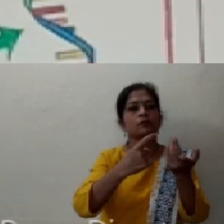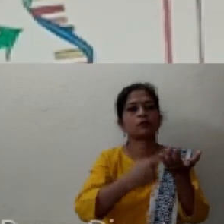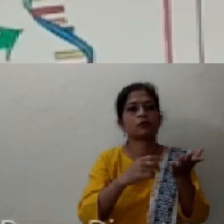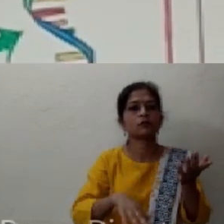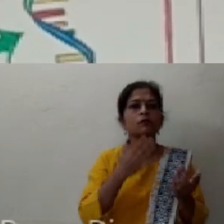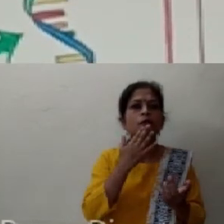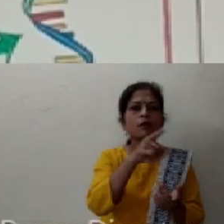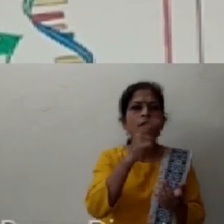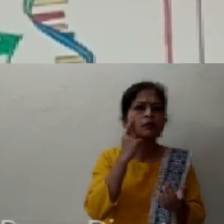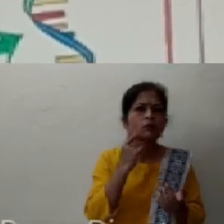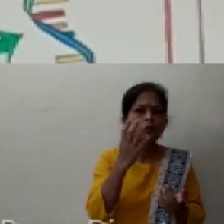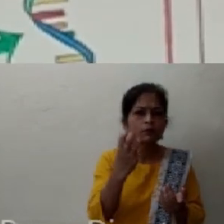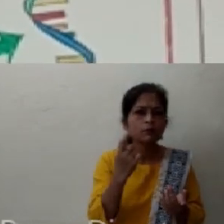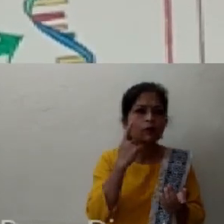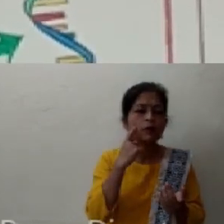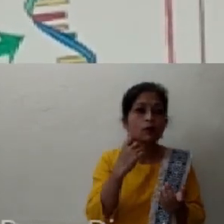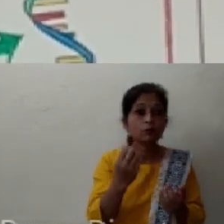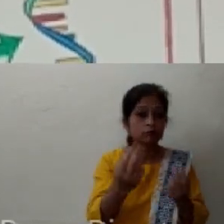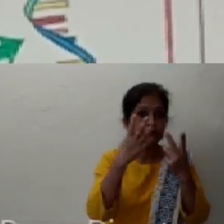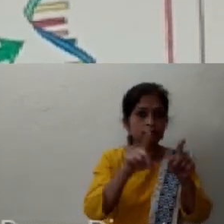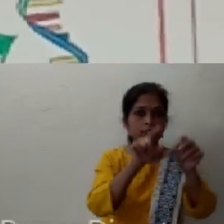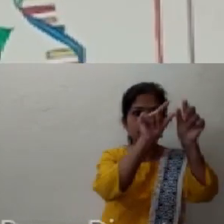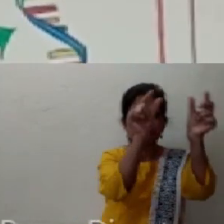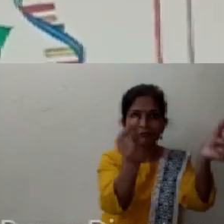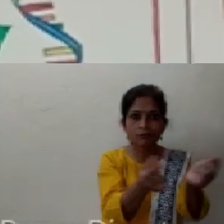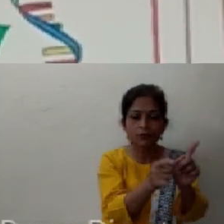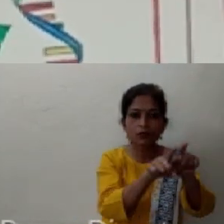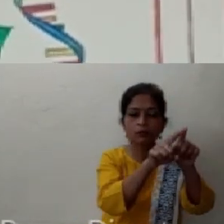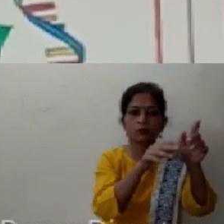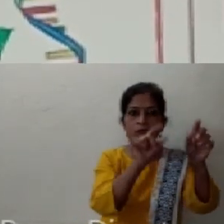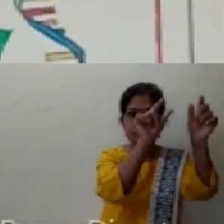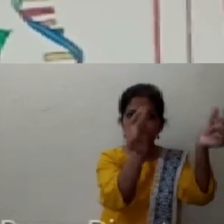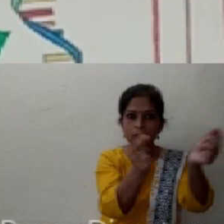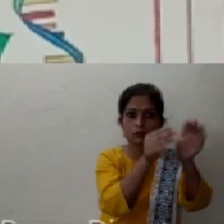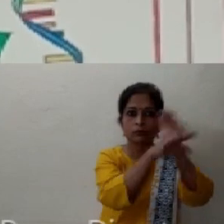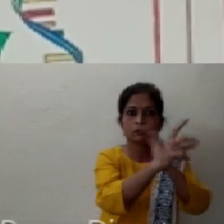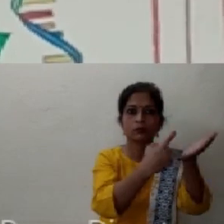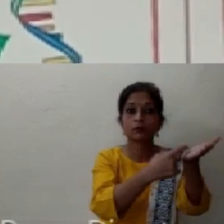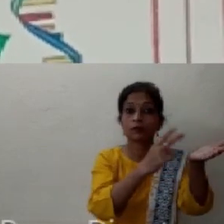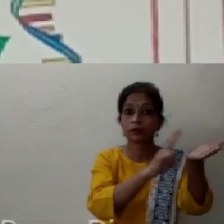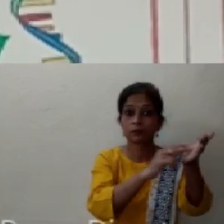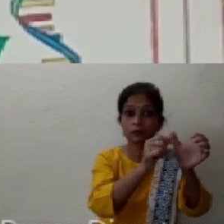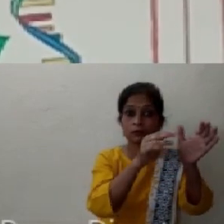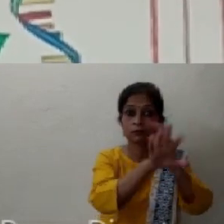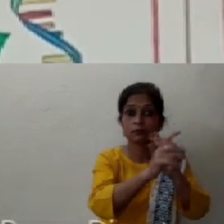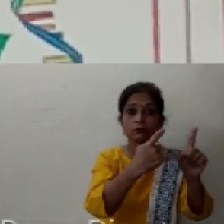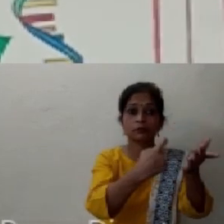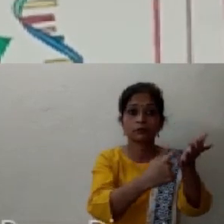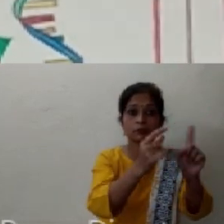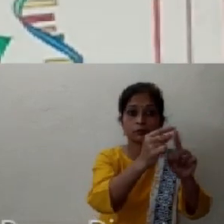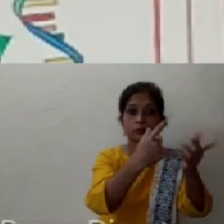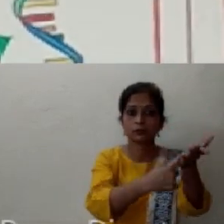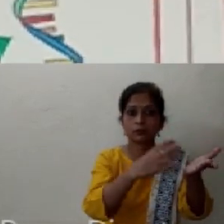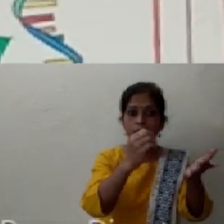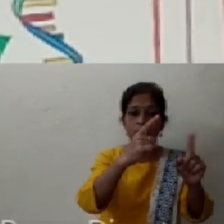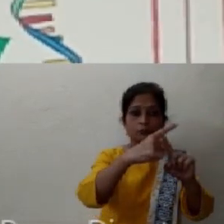हल्के पीले में और ये गहरे पीले में, ये लिपिड बाइलेयर है जिसके अंदर ये RNA प्रोटीन सुरक्षित